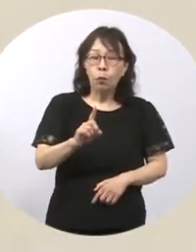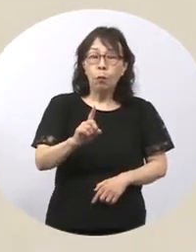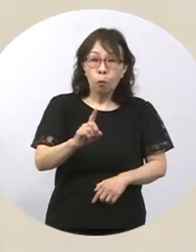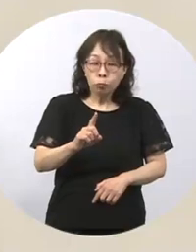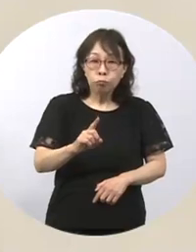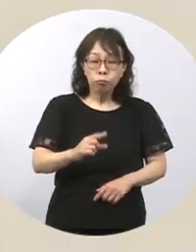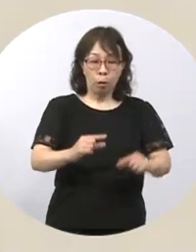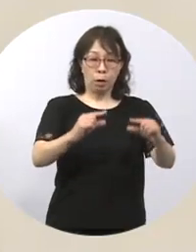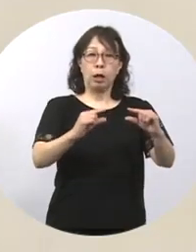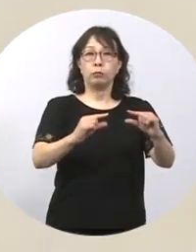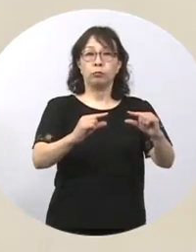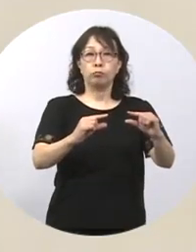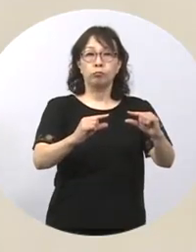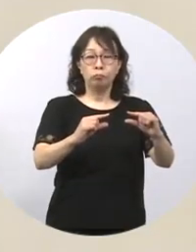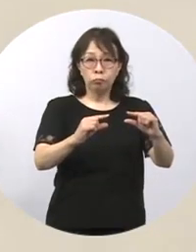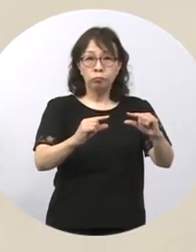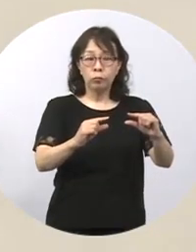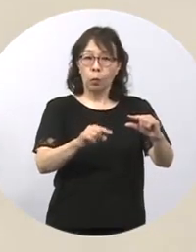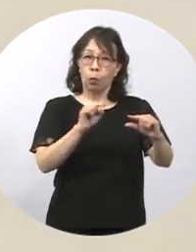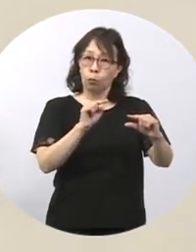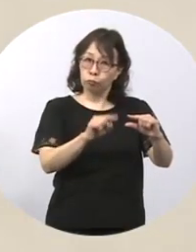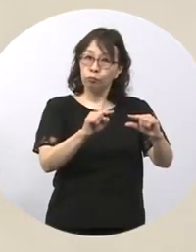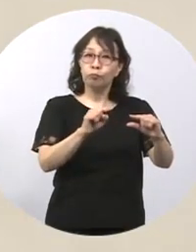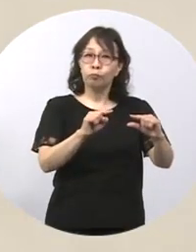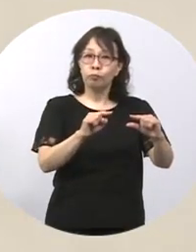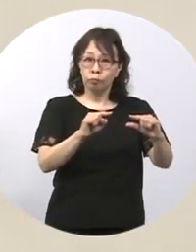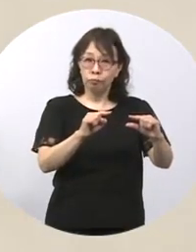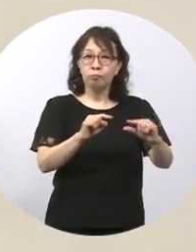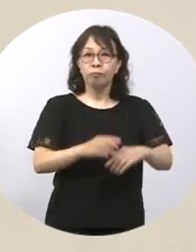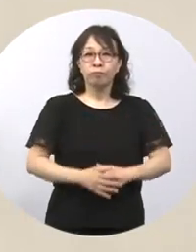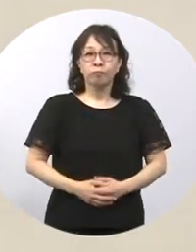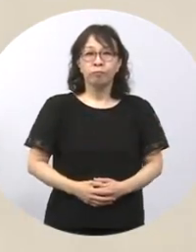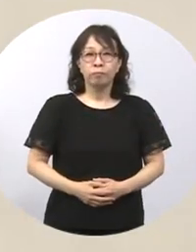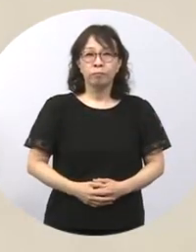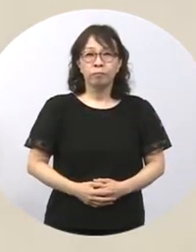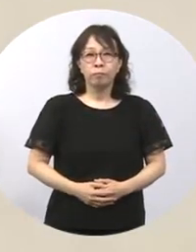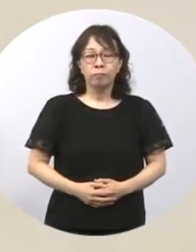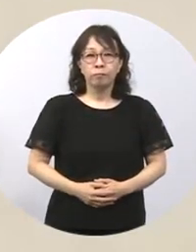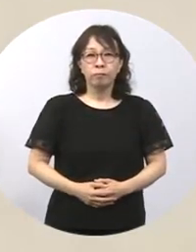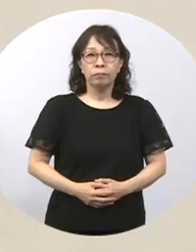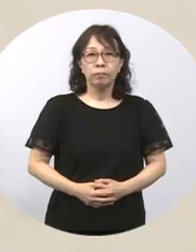索ボタンがありますので、こちらを押していきましょう。